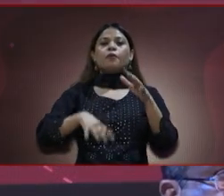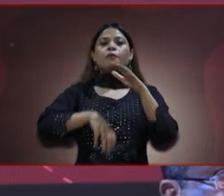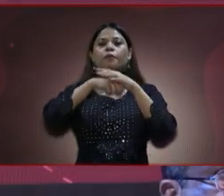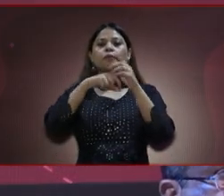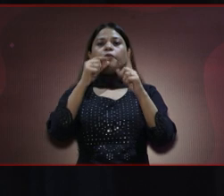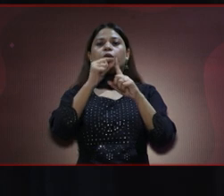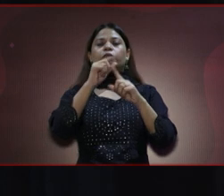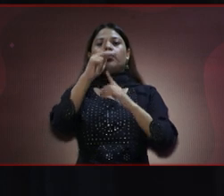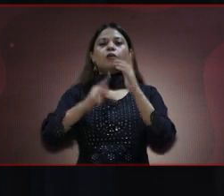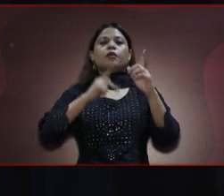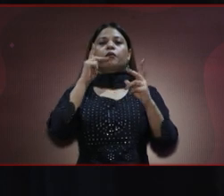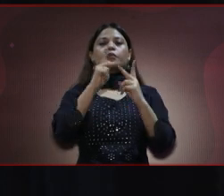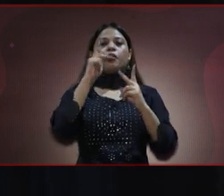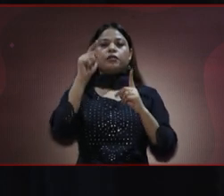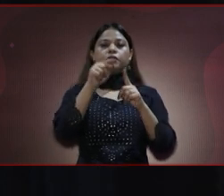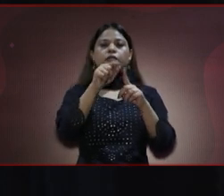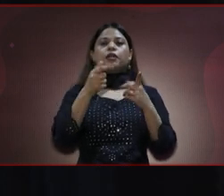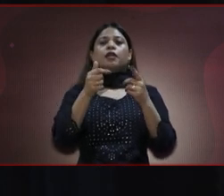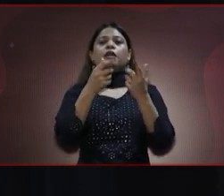श्री अमन शर्मा सचिव एनसीईआरटी,